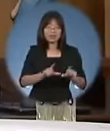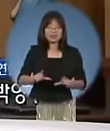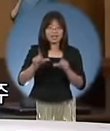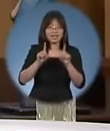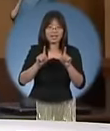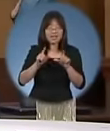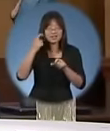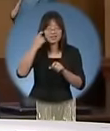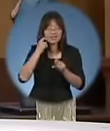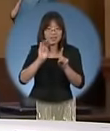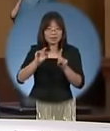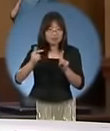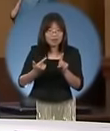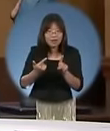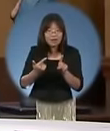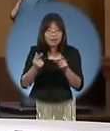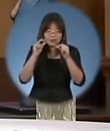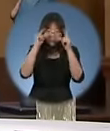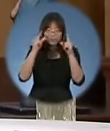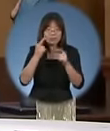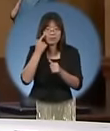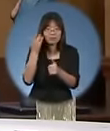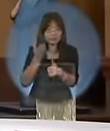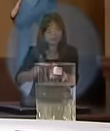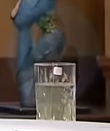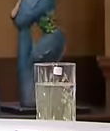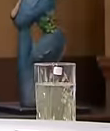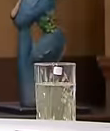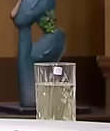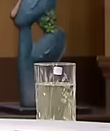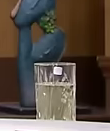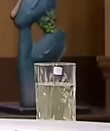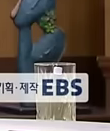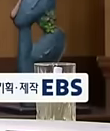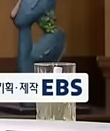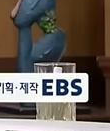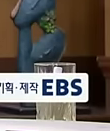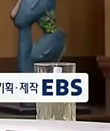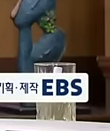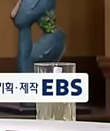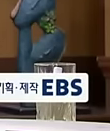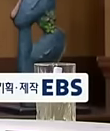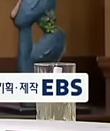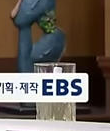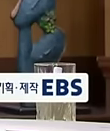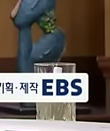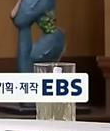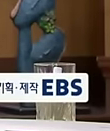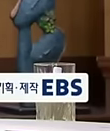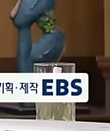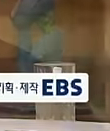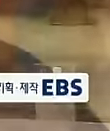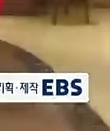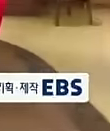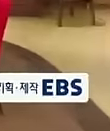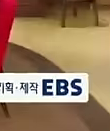이런 느낌을 한번 깨우쳐보시기를 바라면서요. 마무리 짓겠습니다. 다음 주에 다시 뵙죠. 안녕히 계세요.